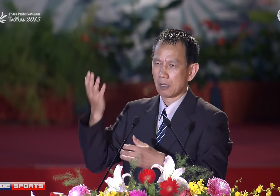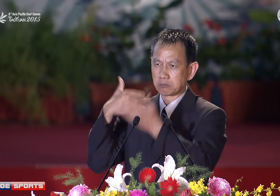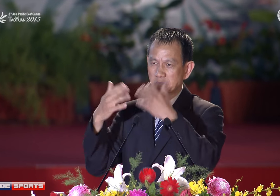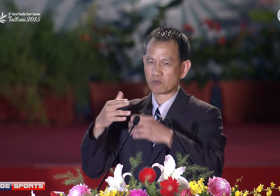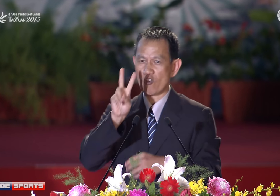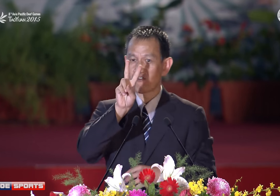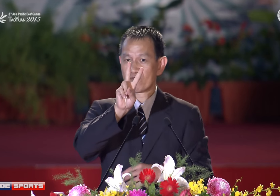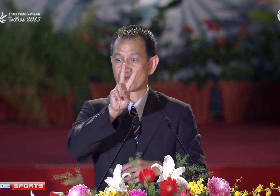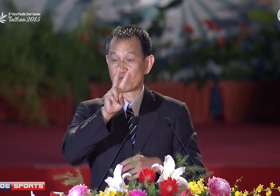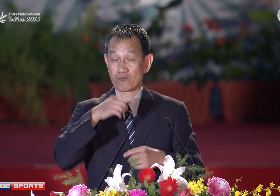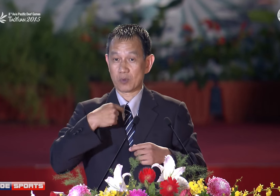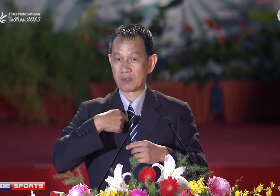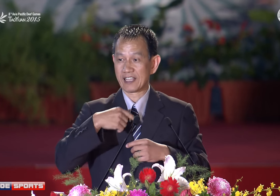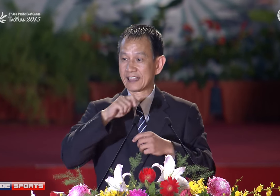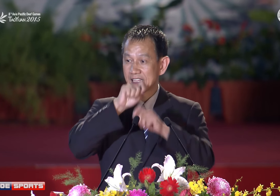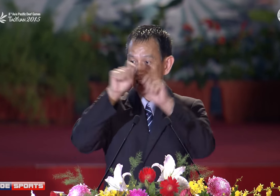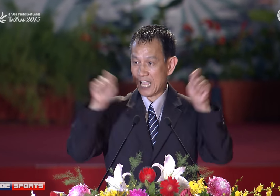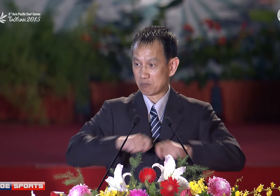给我们很多的支持，